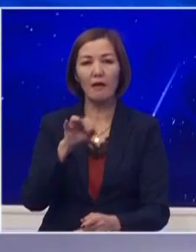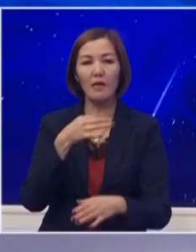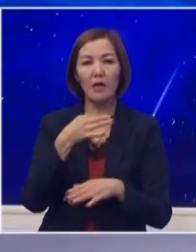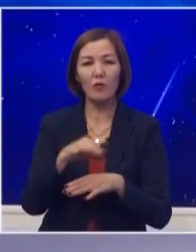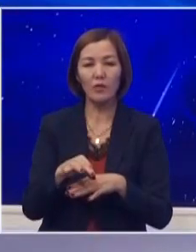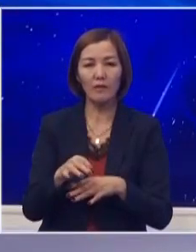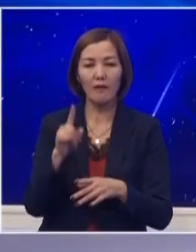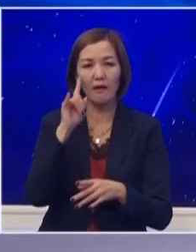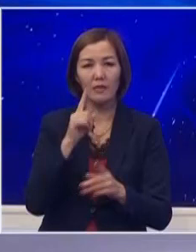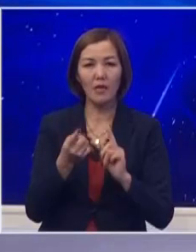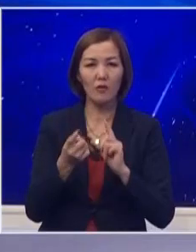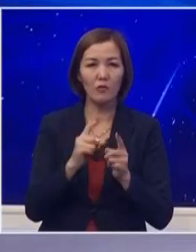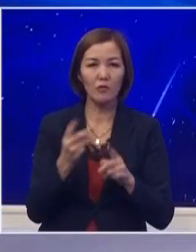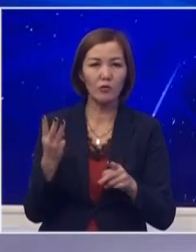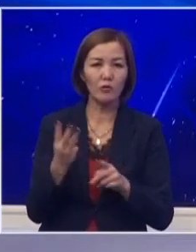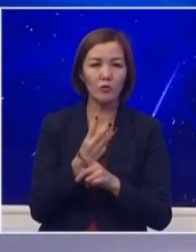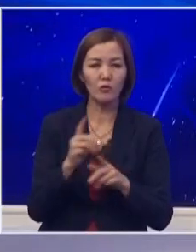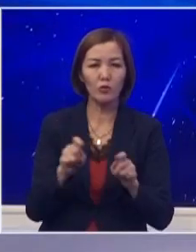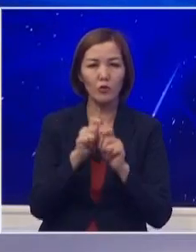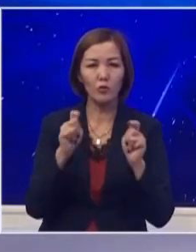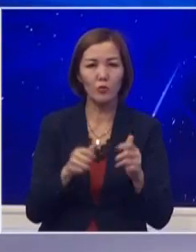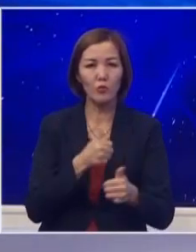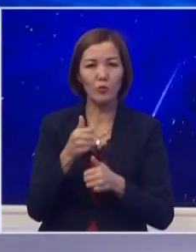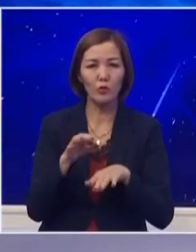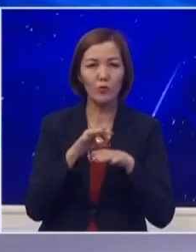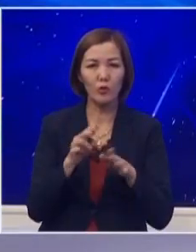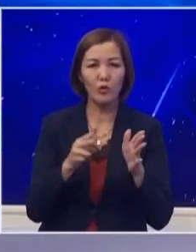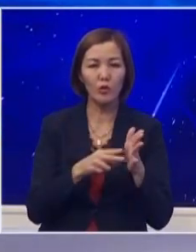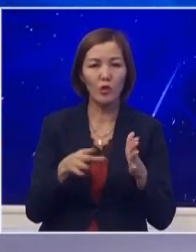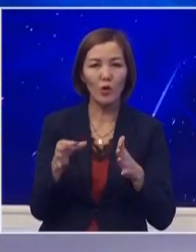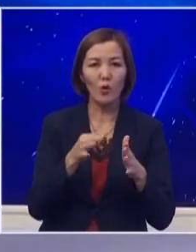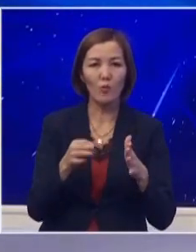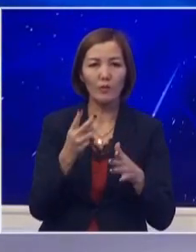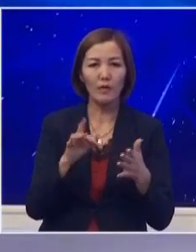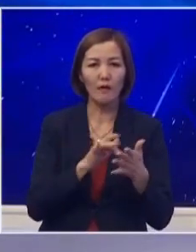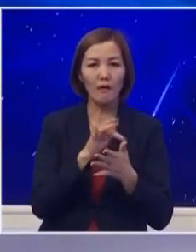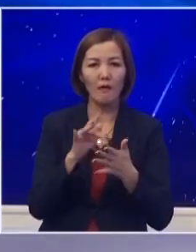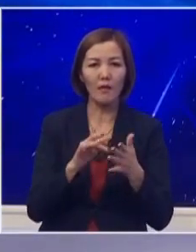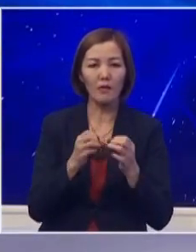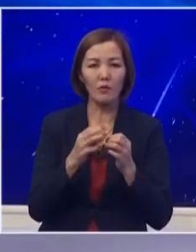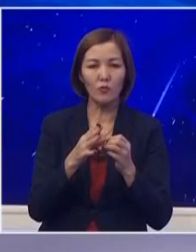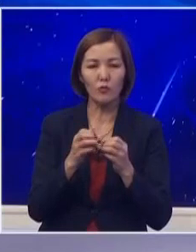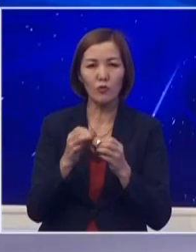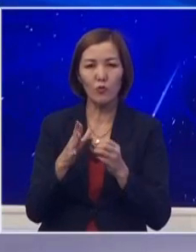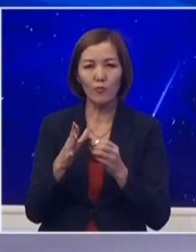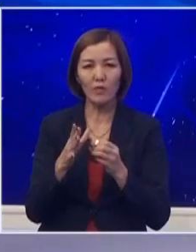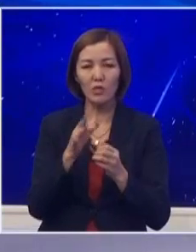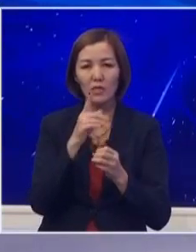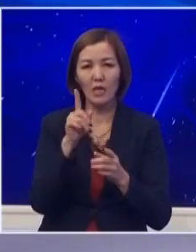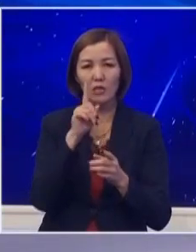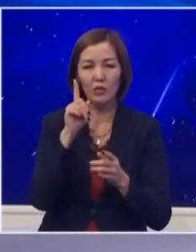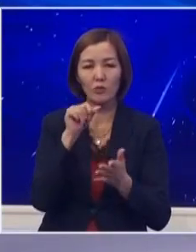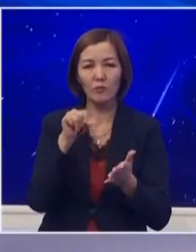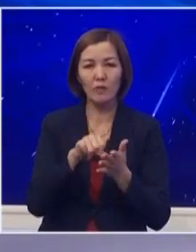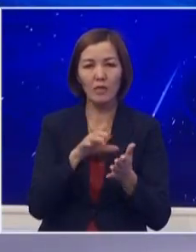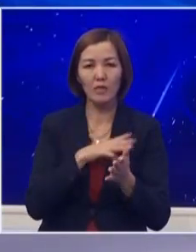Талғар ауданында қазақ күресінен 3-ші ашық турнир өтті. Оған 7 облыс пен 2 қаладан келген 14-15 жастағы жасөспірім қатысты.